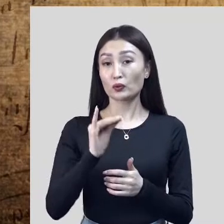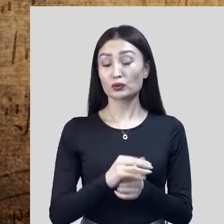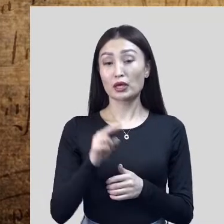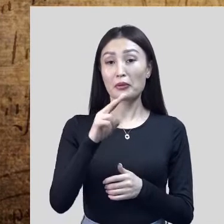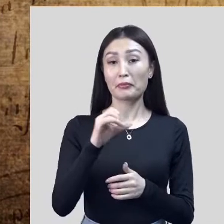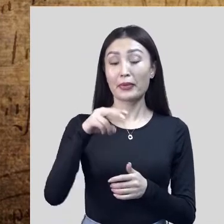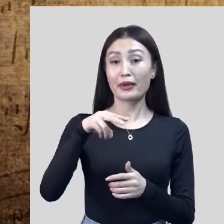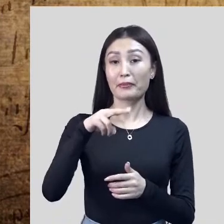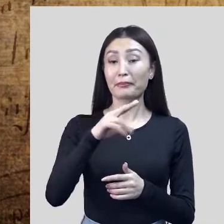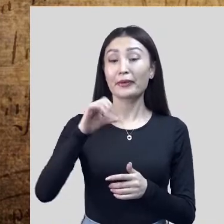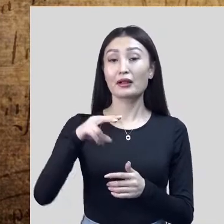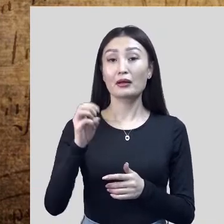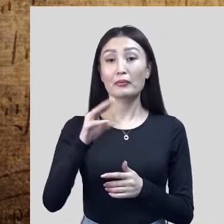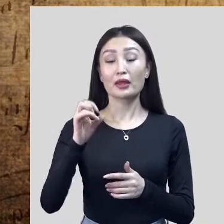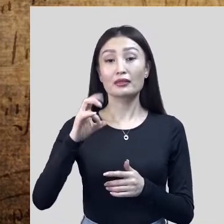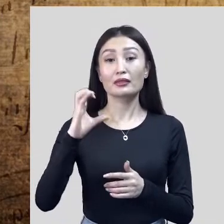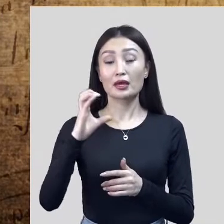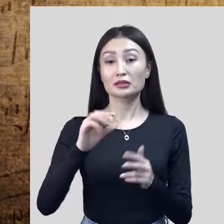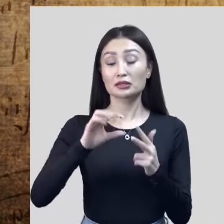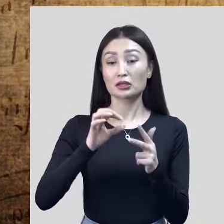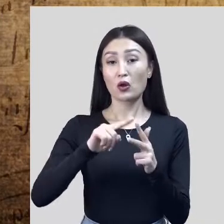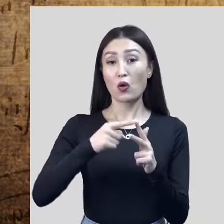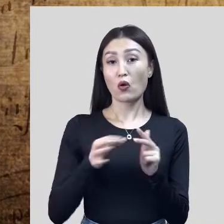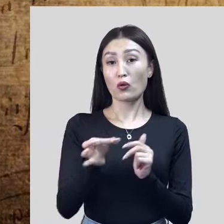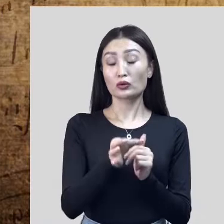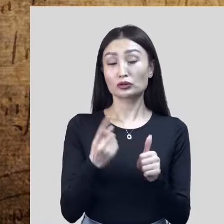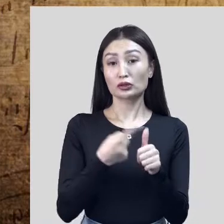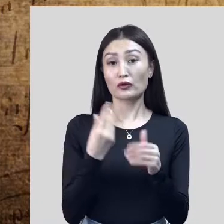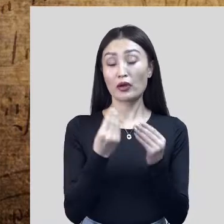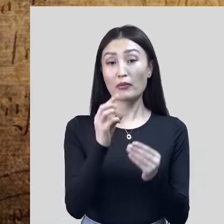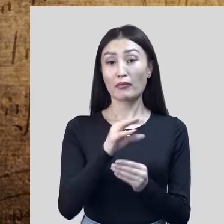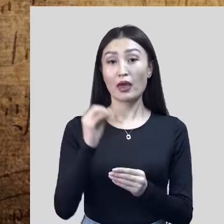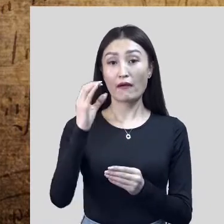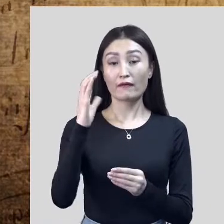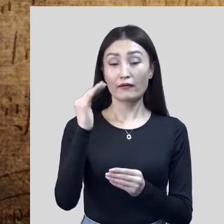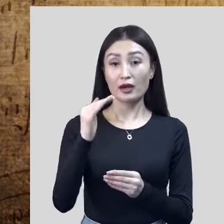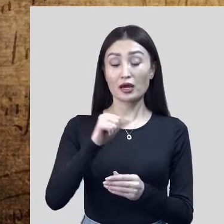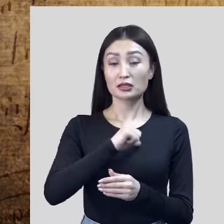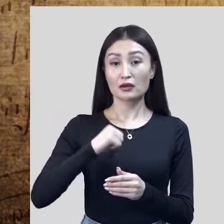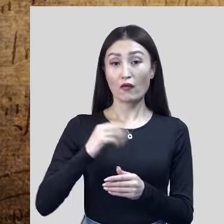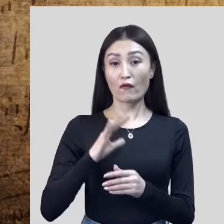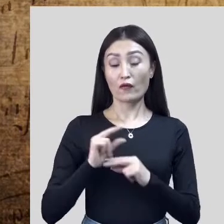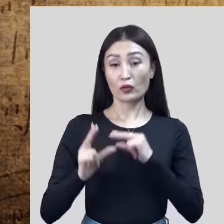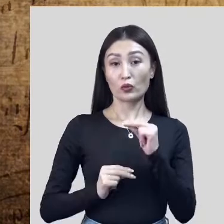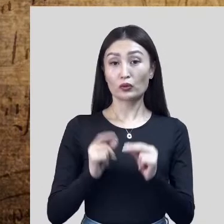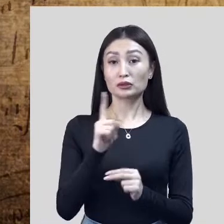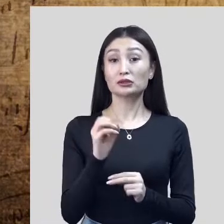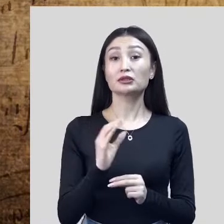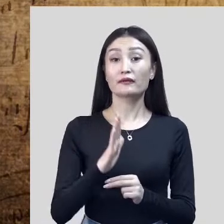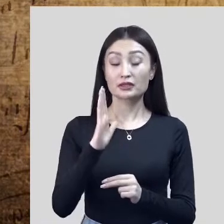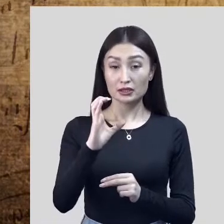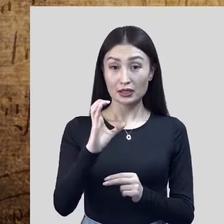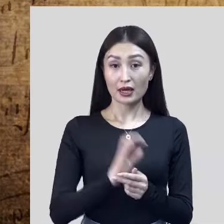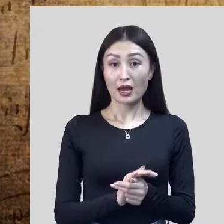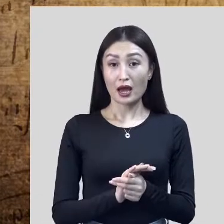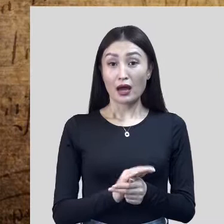Пелопоннеса. Пелопоннес – остров Пелопса, был назван в честь мифического героя, внука самого Зевса.